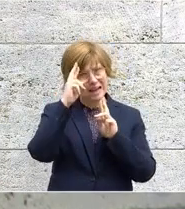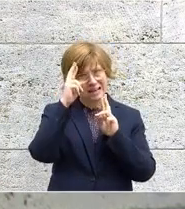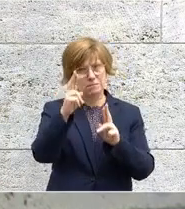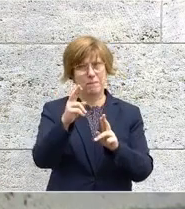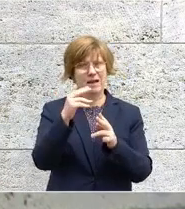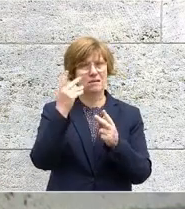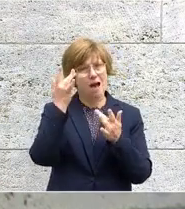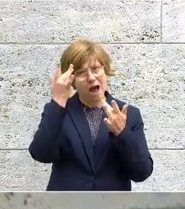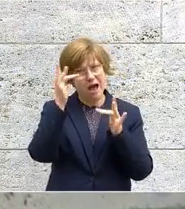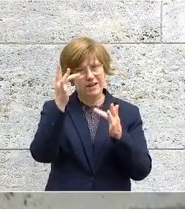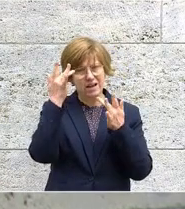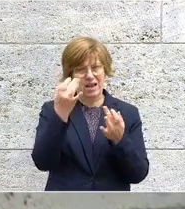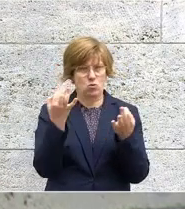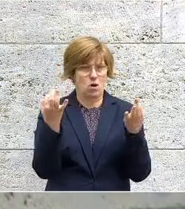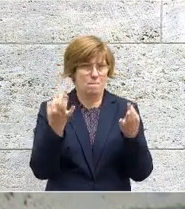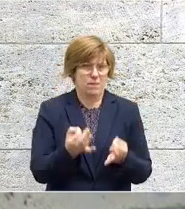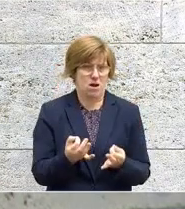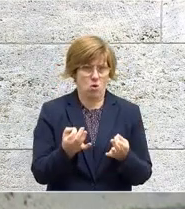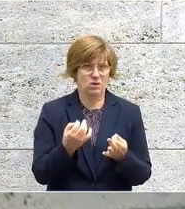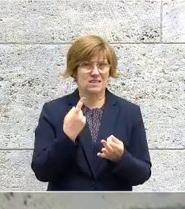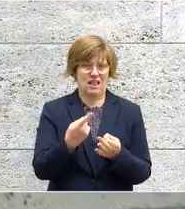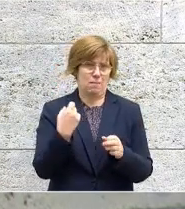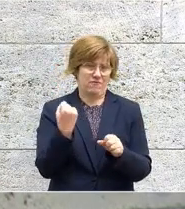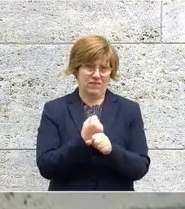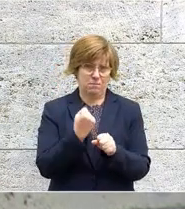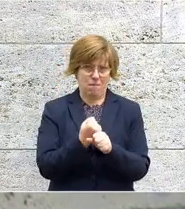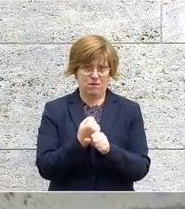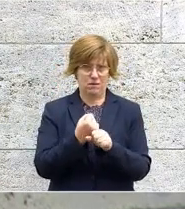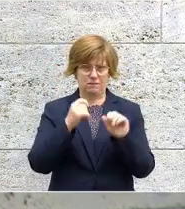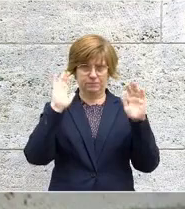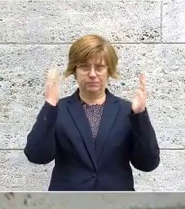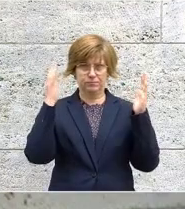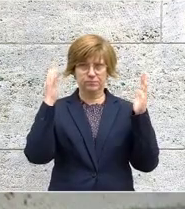und Anerkennung bekommt für das, was sie tut.